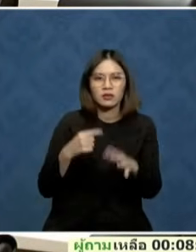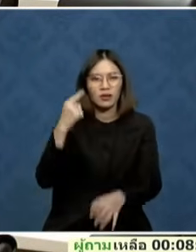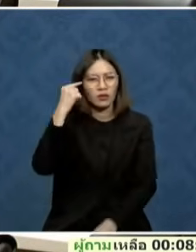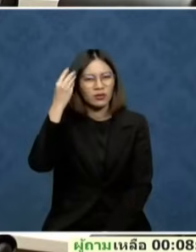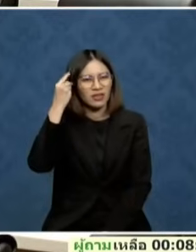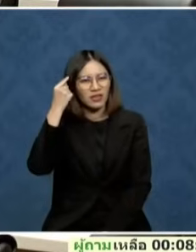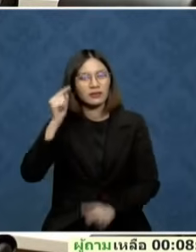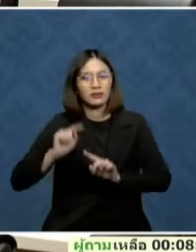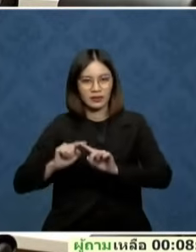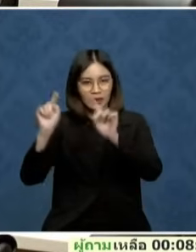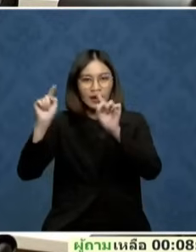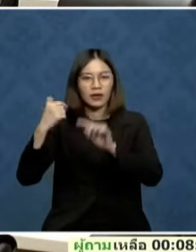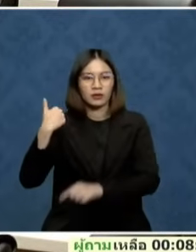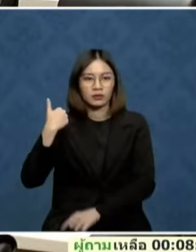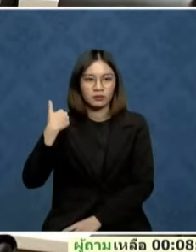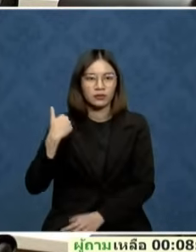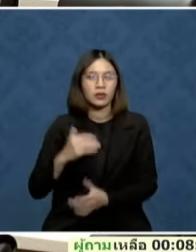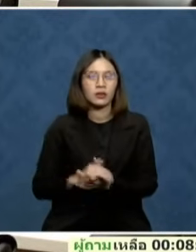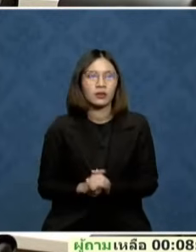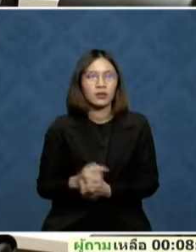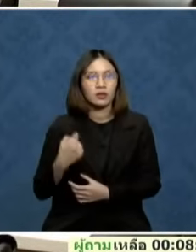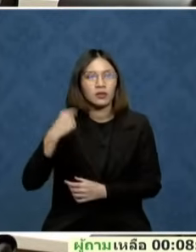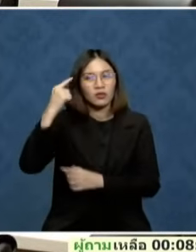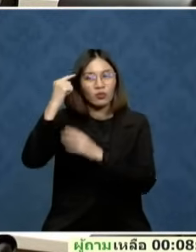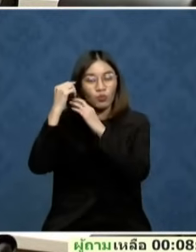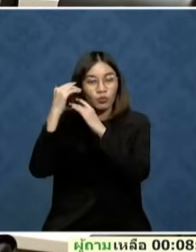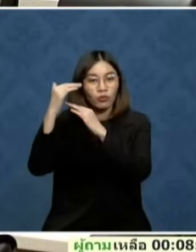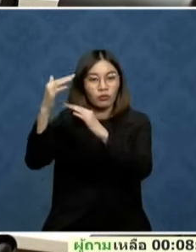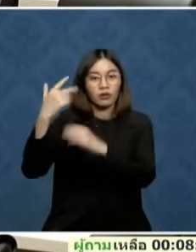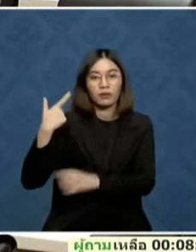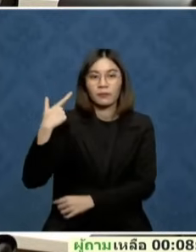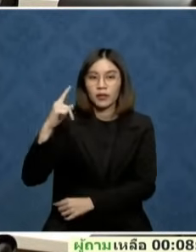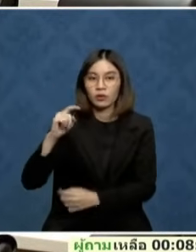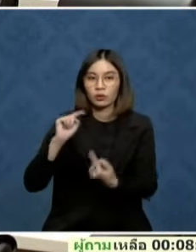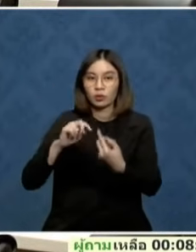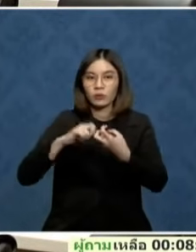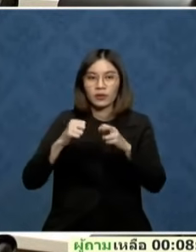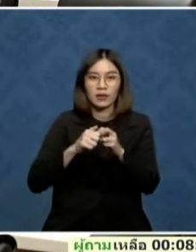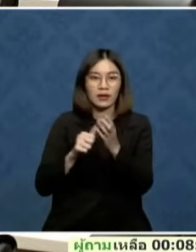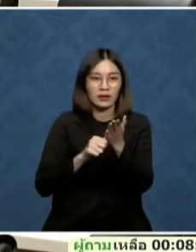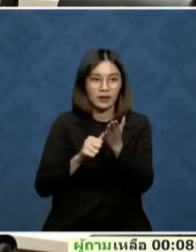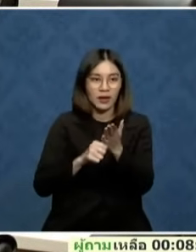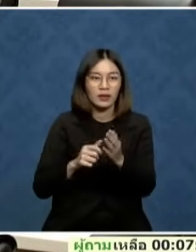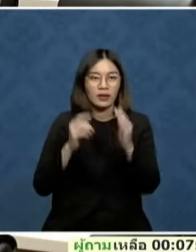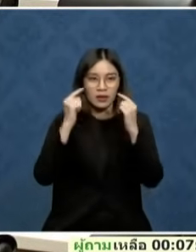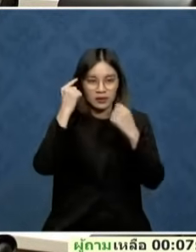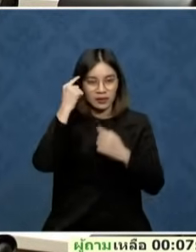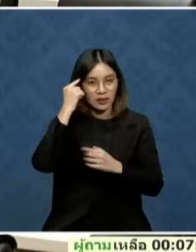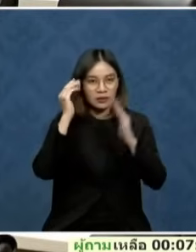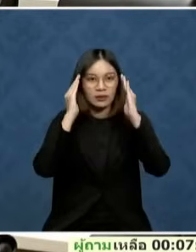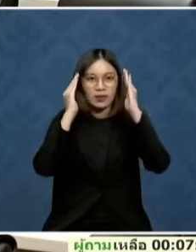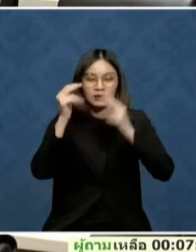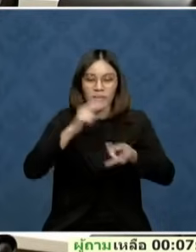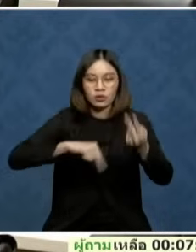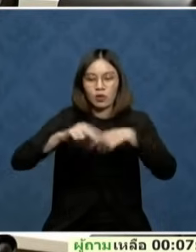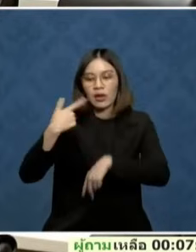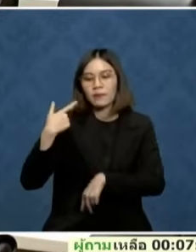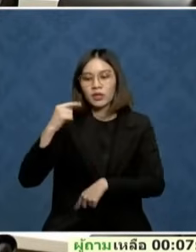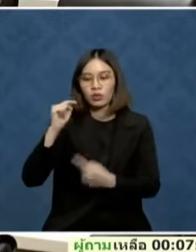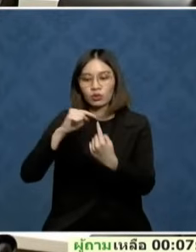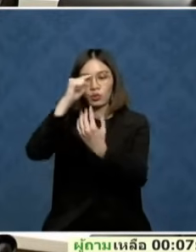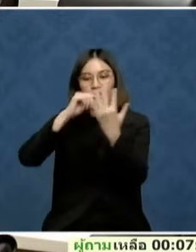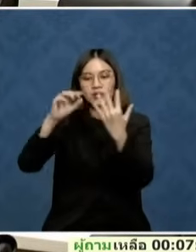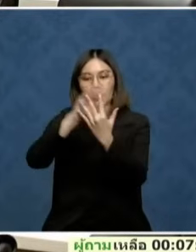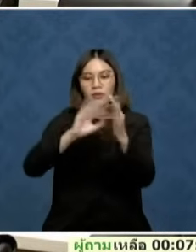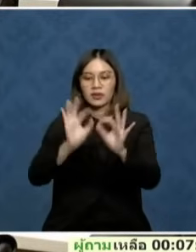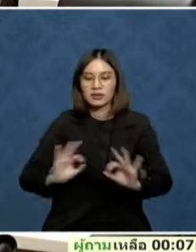ไม่ได้เห็นด้วยกับท่านนะครับในหลายเรื่องแล้วหวังว่าจะเกิดประโยชน์ในการที่จะแก้ปัญหาผมคิดว่าเรามีความตั้งใจที่จะรักษาผลประโยชน์ของชาติเป็นสำคัญแ